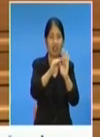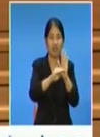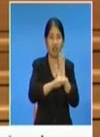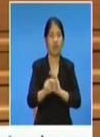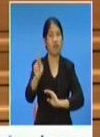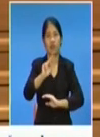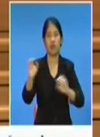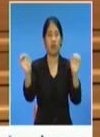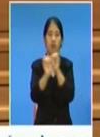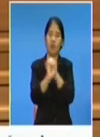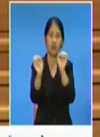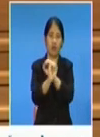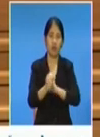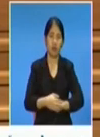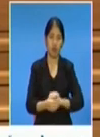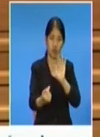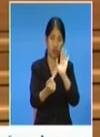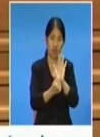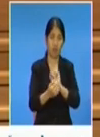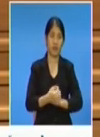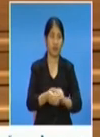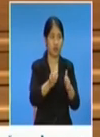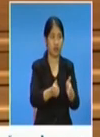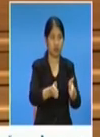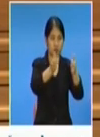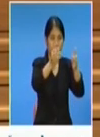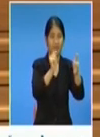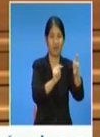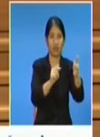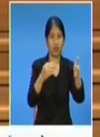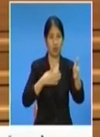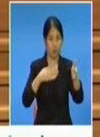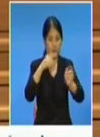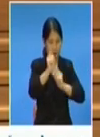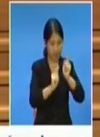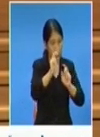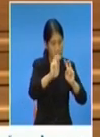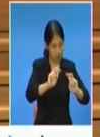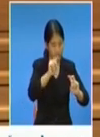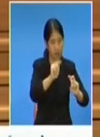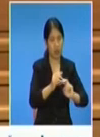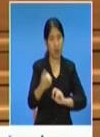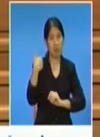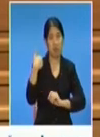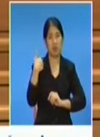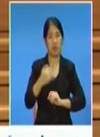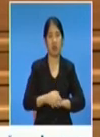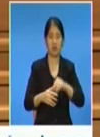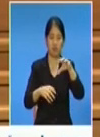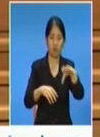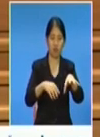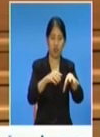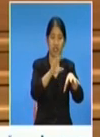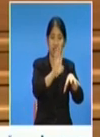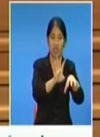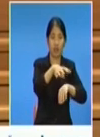ตัวอย่างหนึ่งครับอาคารหนึ่งที่ผมตรวจสอบอยู่มีบริษัทเข้าประกวดราคาทั้งหมด12บริษัท